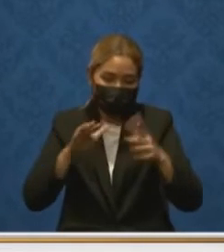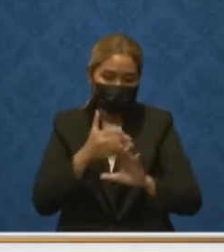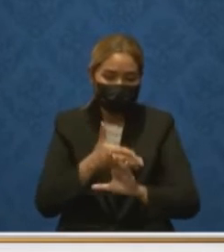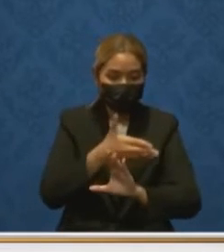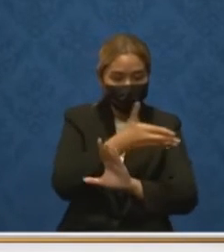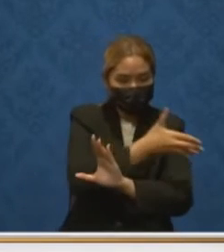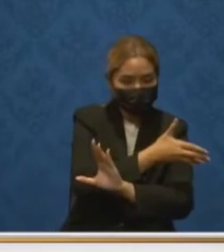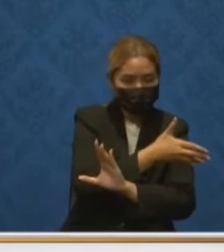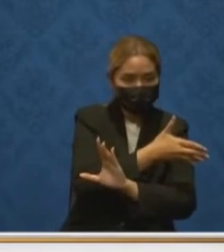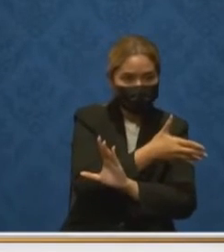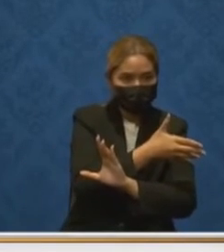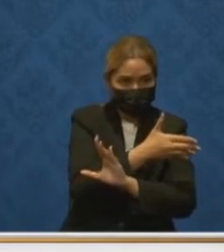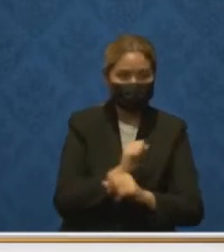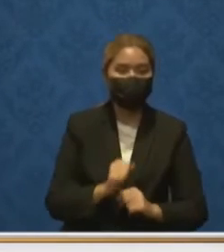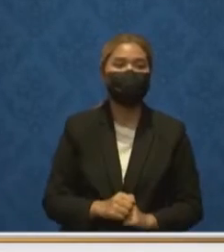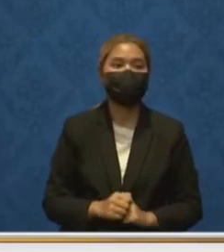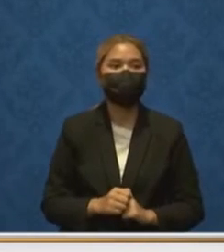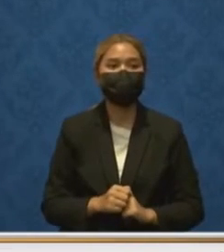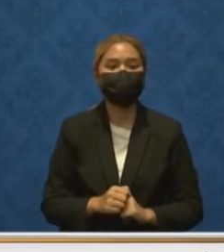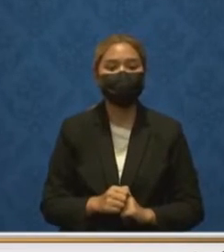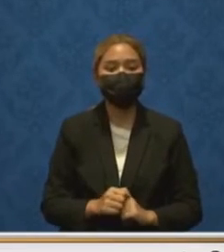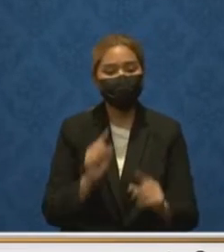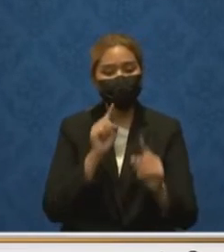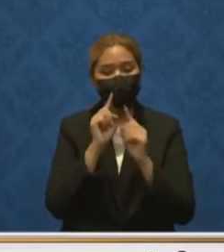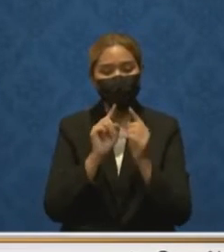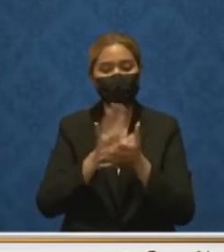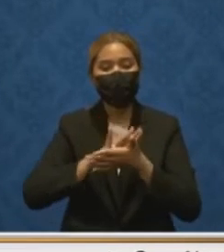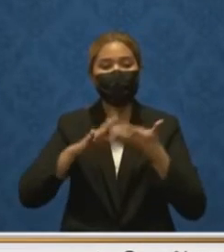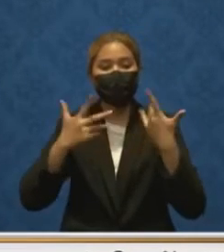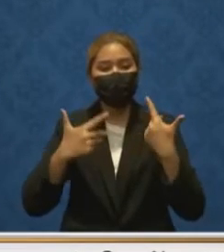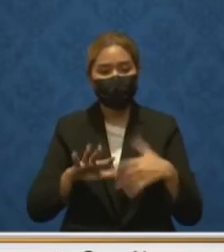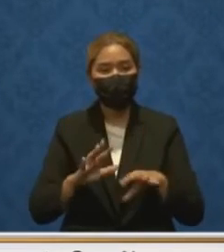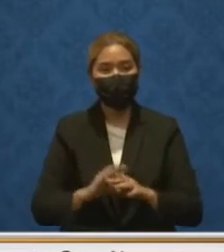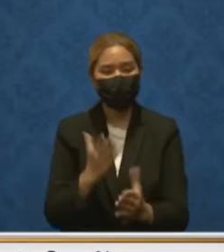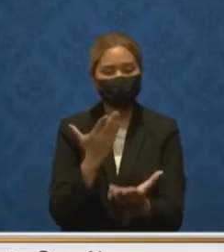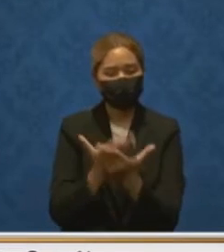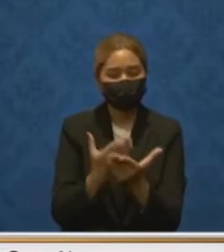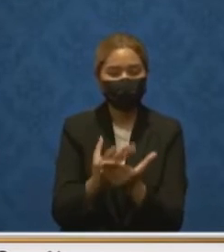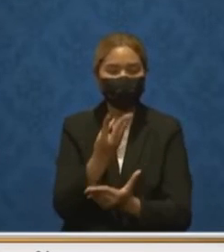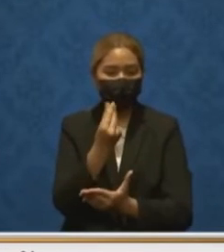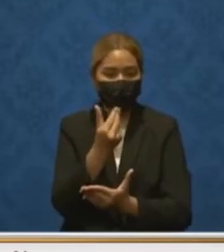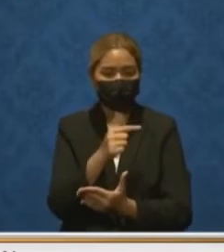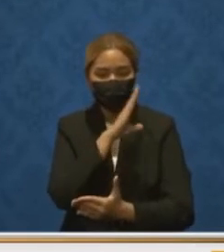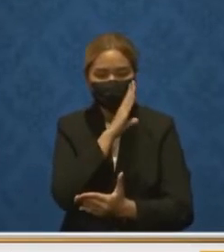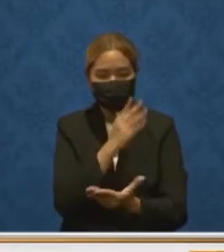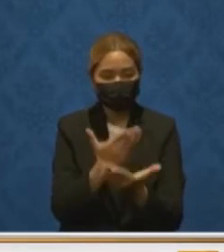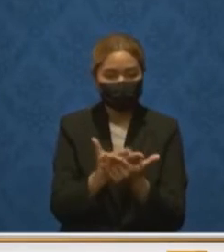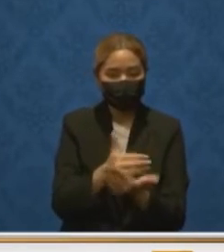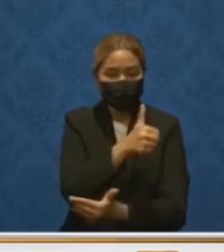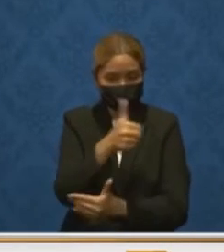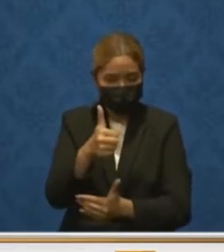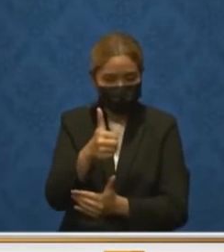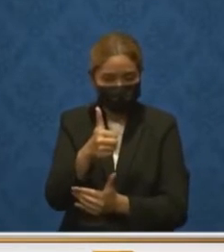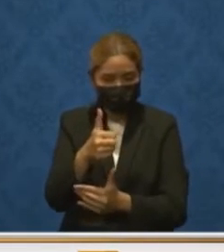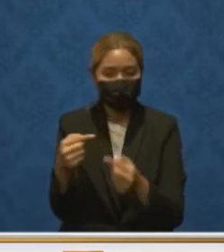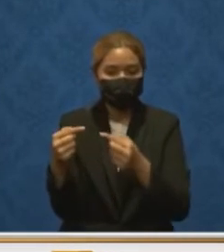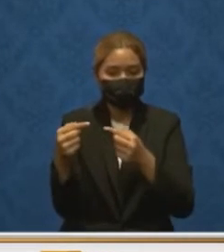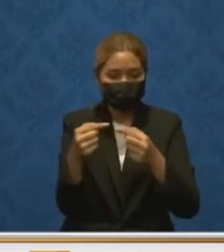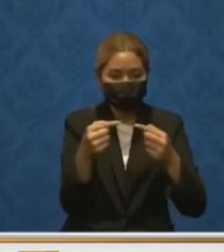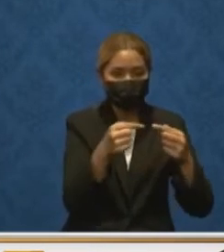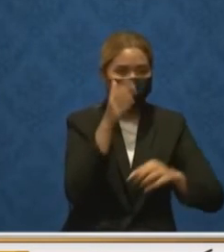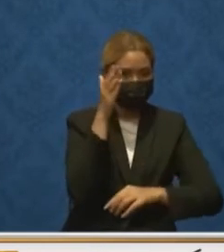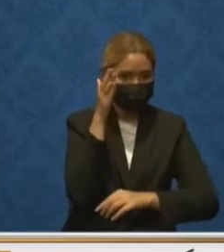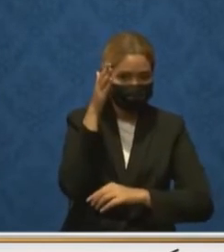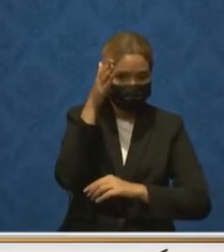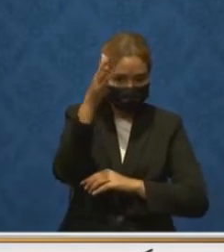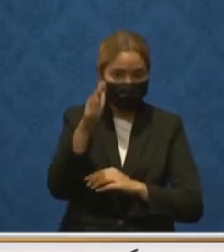บาทมานี้เช่นรฐเสียหรอประเทศอนใดก็ตามที่ถ้าเราคดวาเราได้ราคาดีที่สุดเราก็จะทำต่อไปอันนี้ก็คอสิงที่